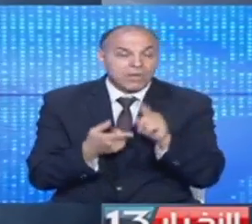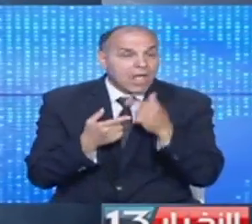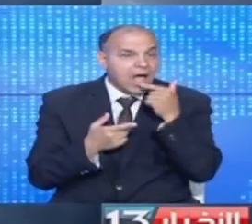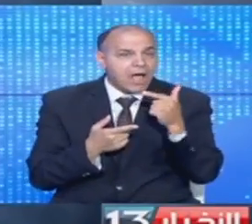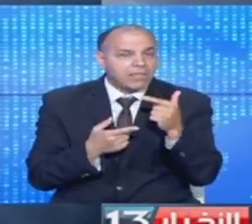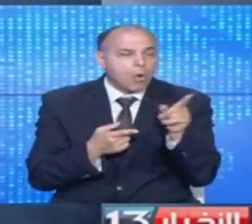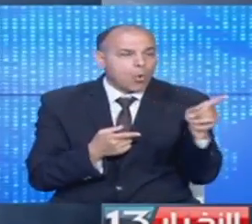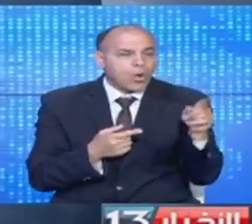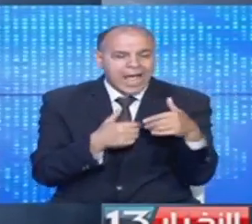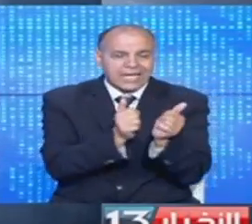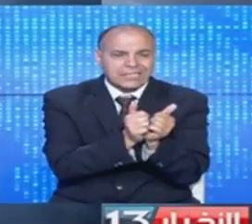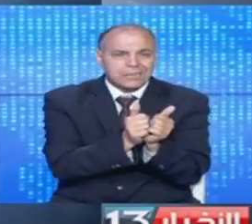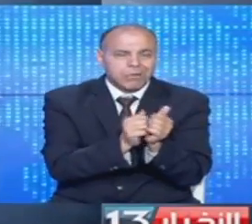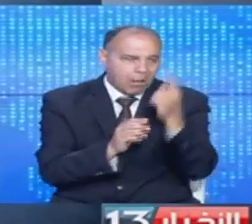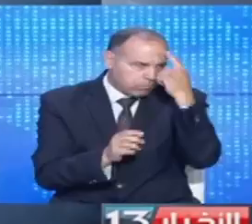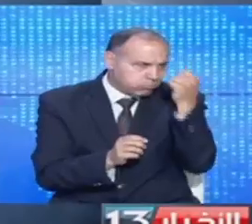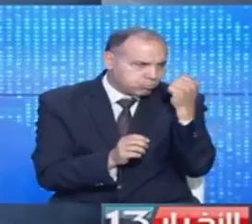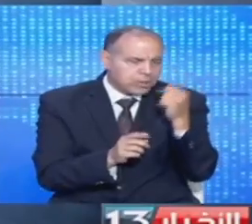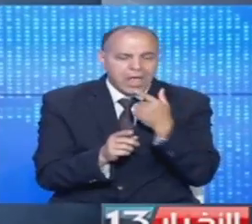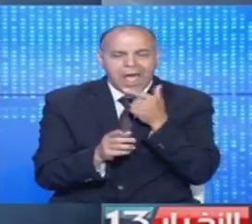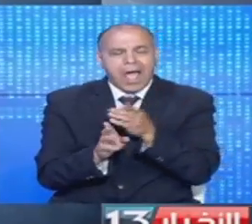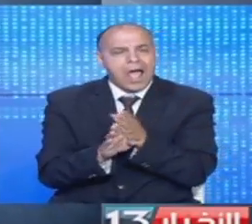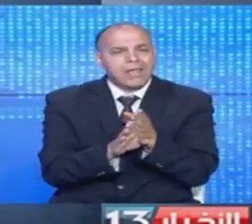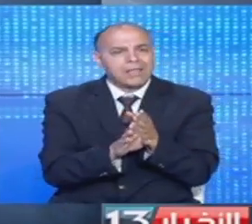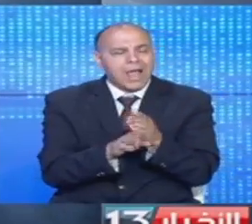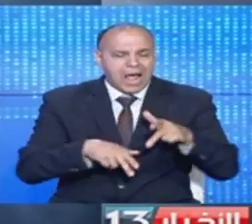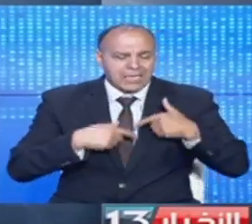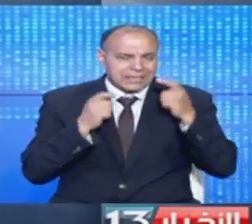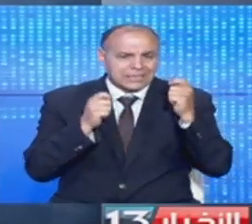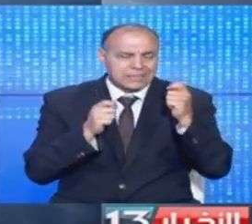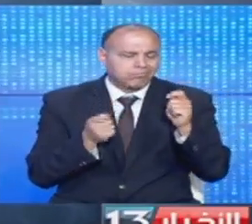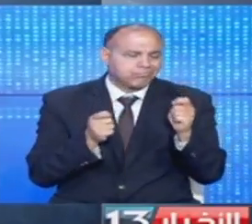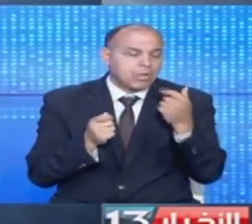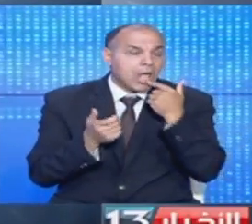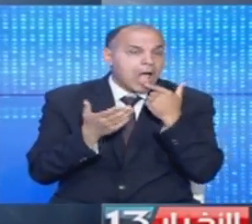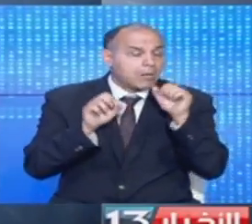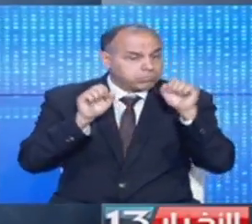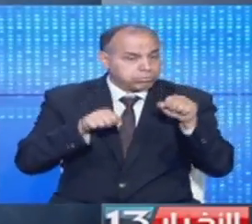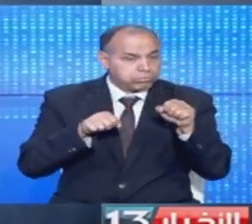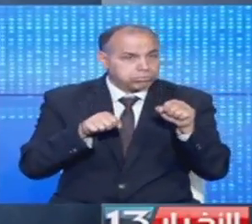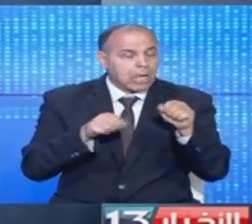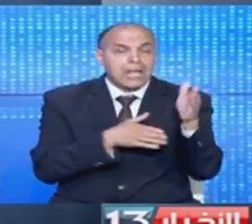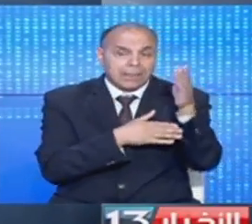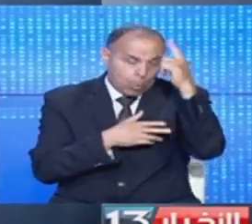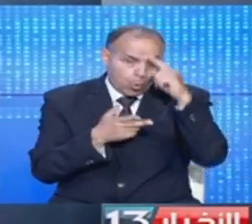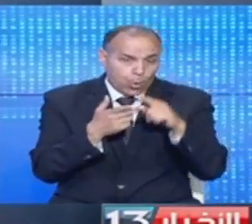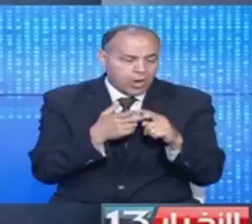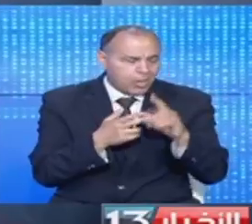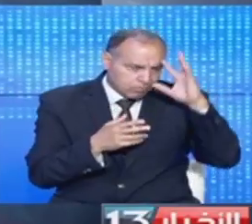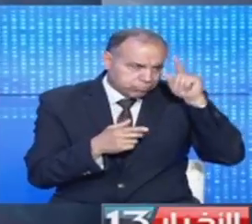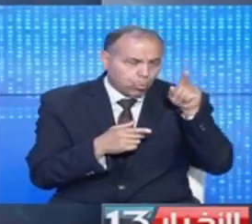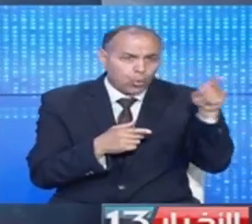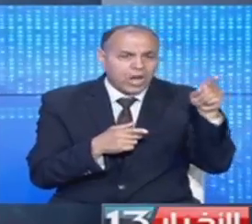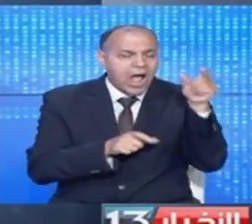من وصفهم بالأحزاب المتطرفة بالسعي إلى احتكار الحياة السياسية والتمكين في مفاصل الدولة، مستنكرا